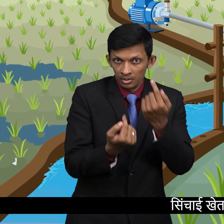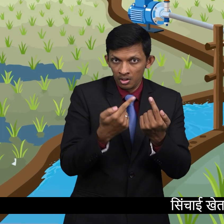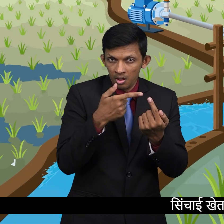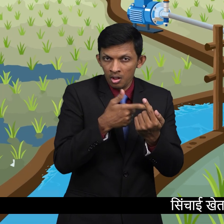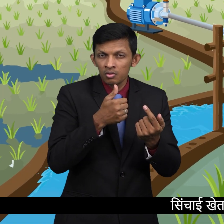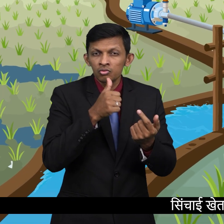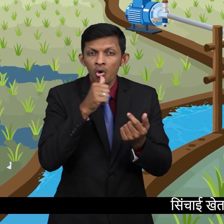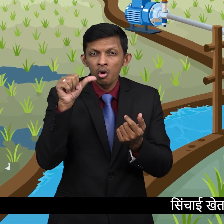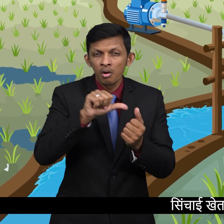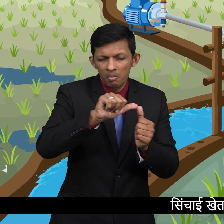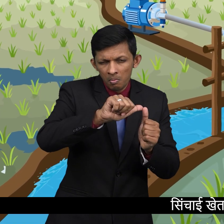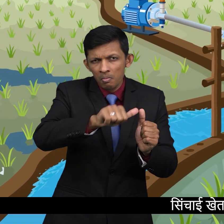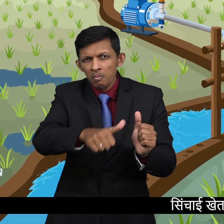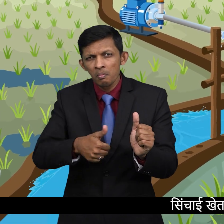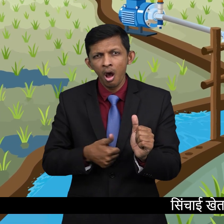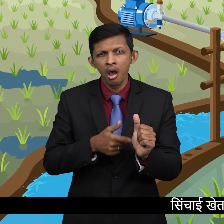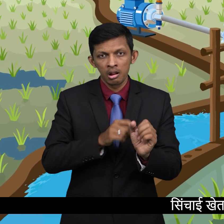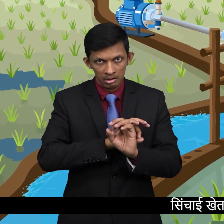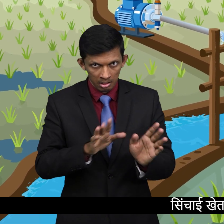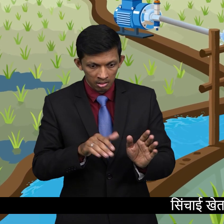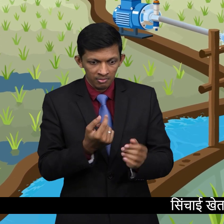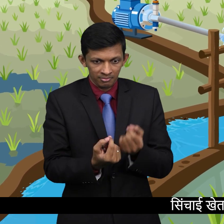सिंचाई खेत को पानी की आपूर्ति है।